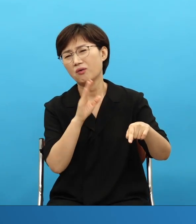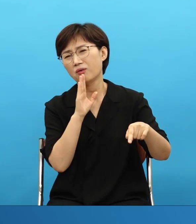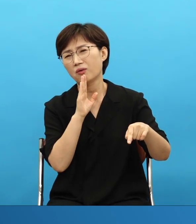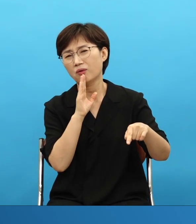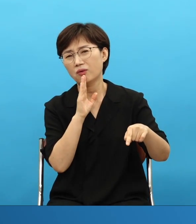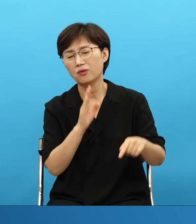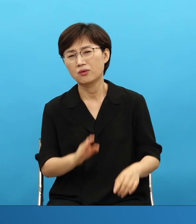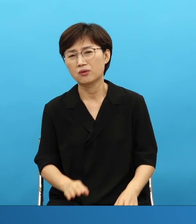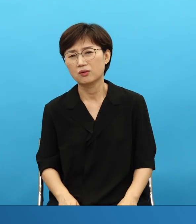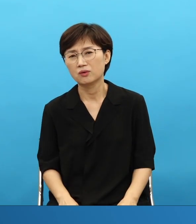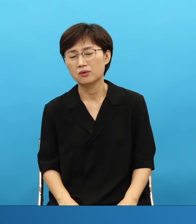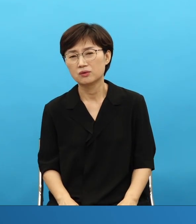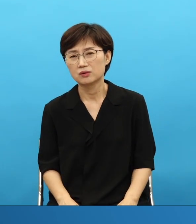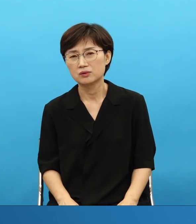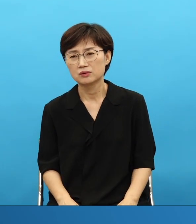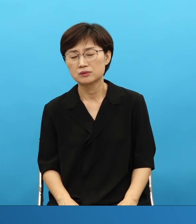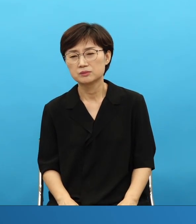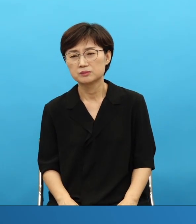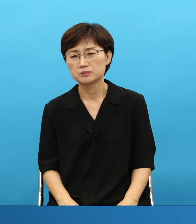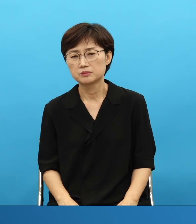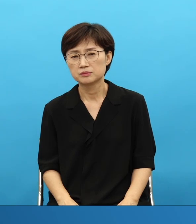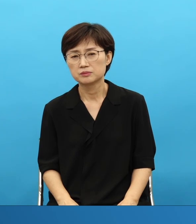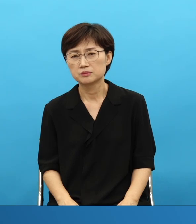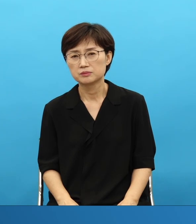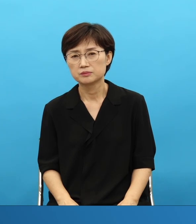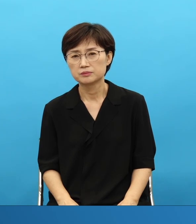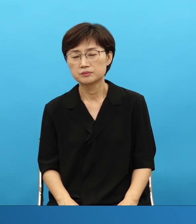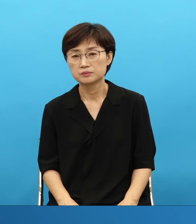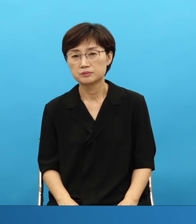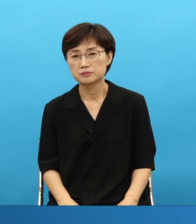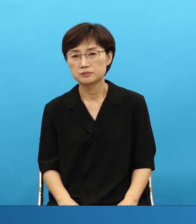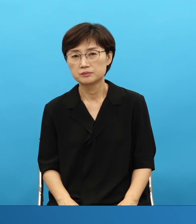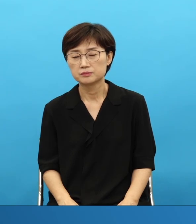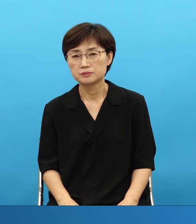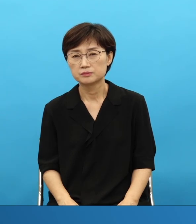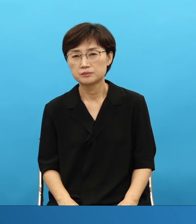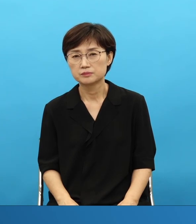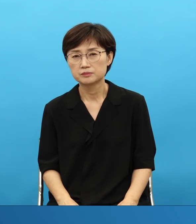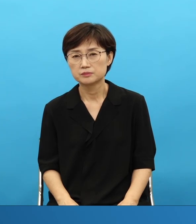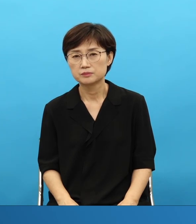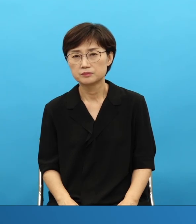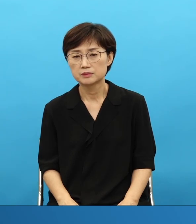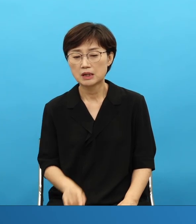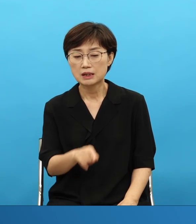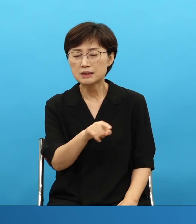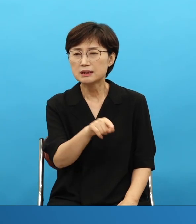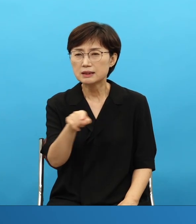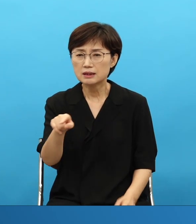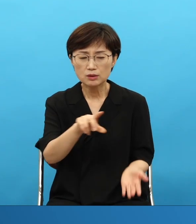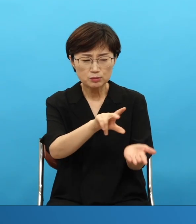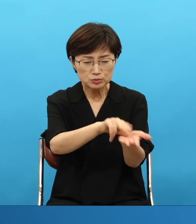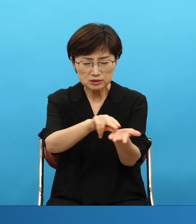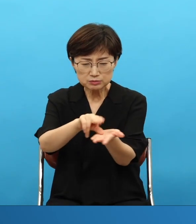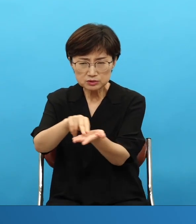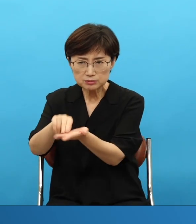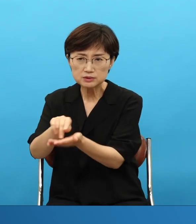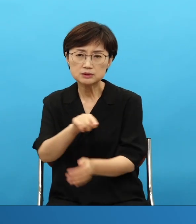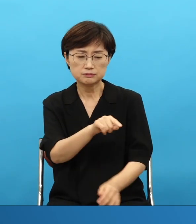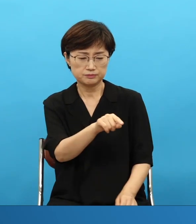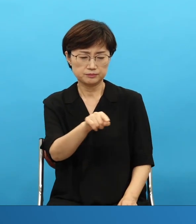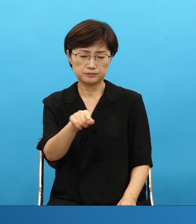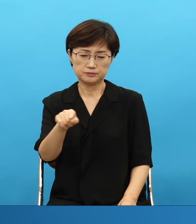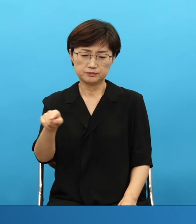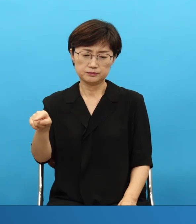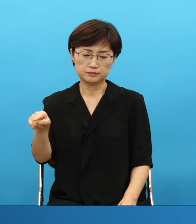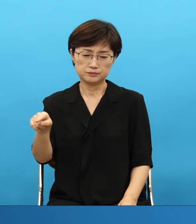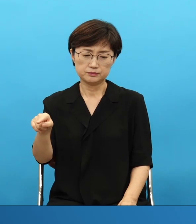culture of the Babel. We don't know when it will crumble. 이 문제가 이